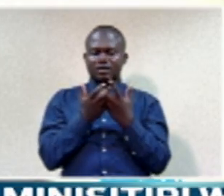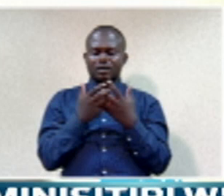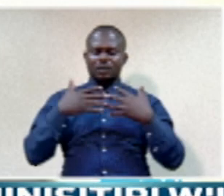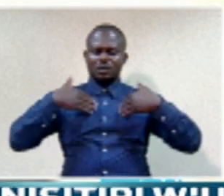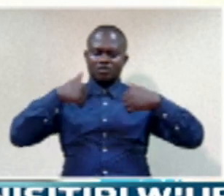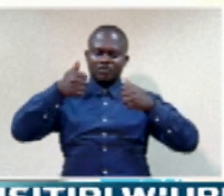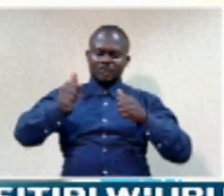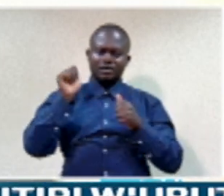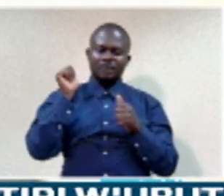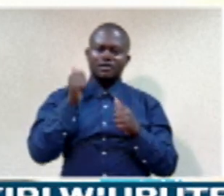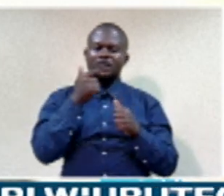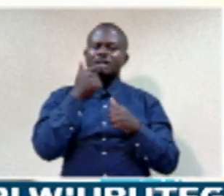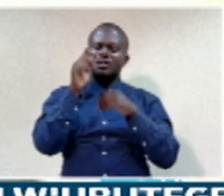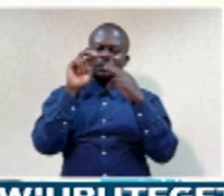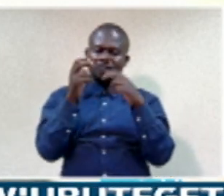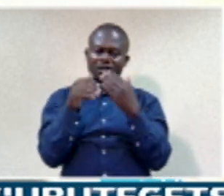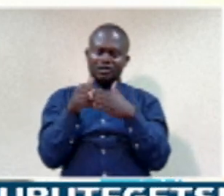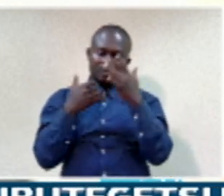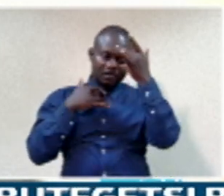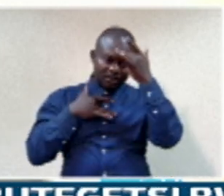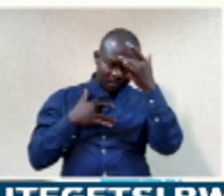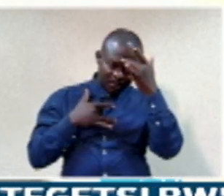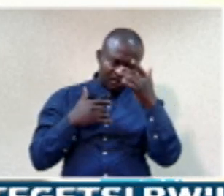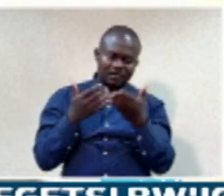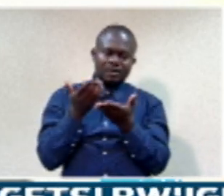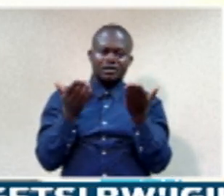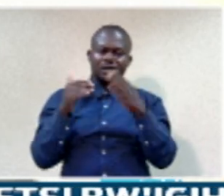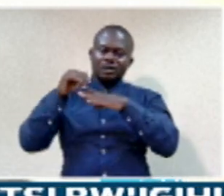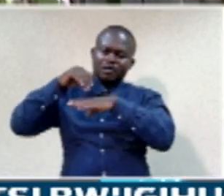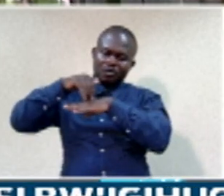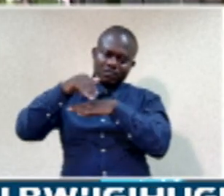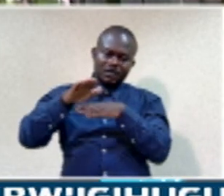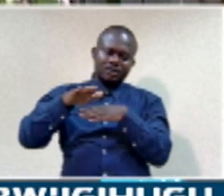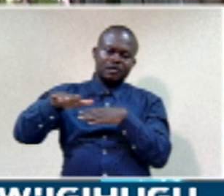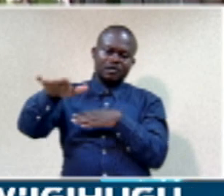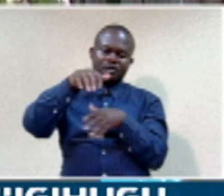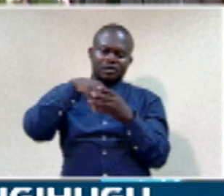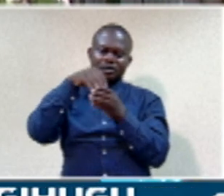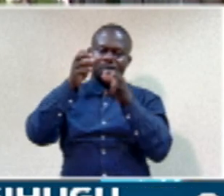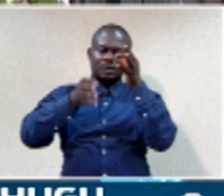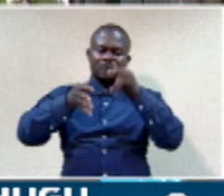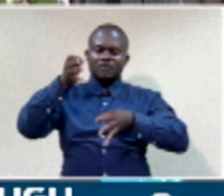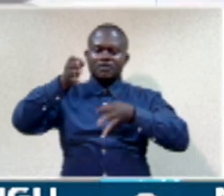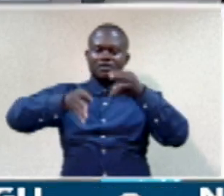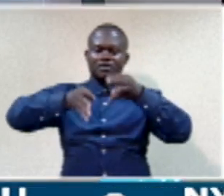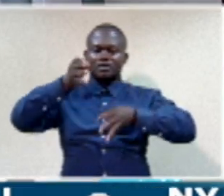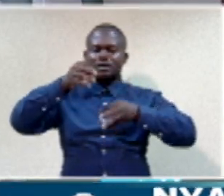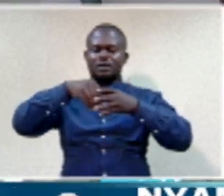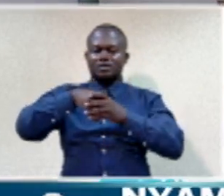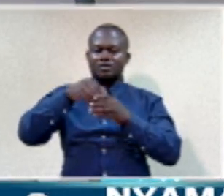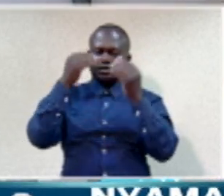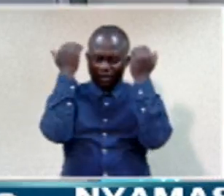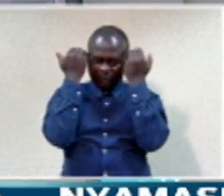n'ubuzima bwe, ko yavugaga yuko arwaye ko kumwohereza kuburanira muri